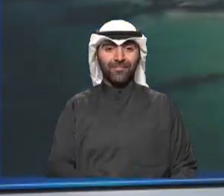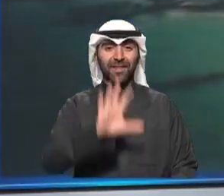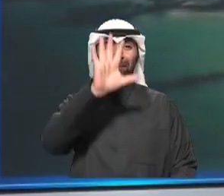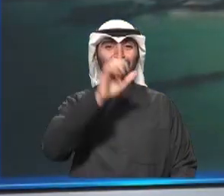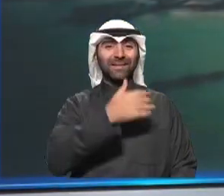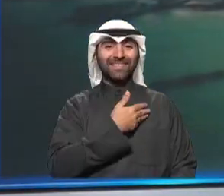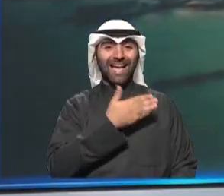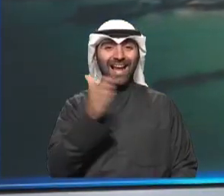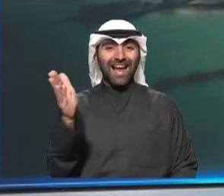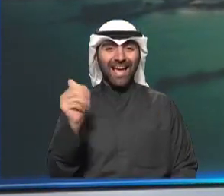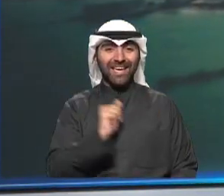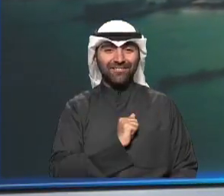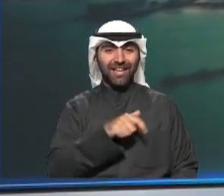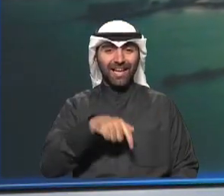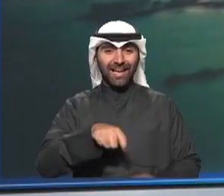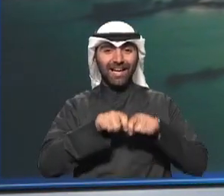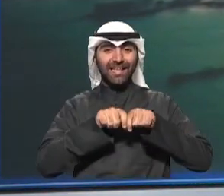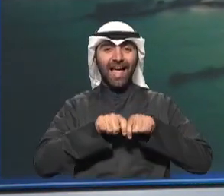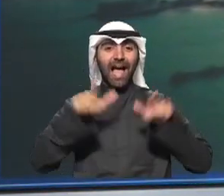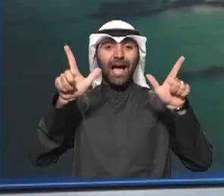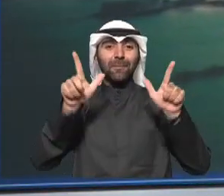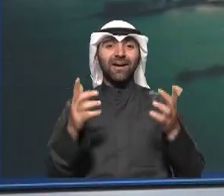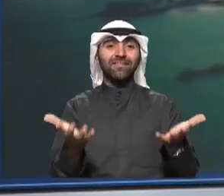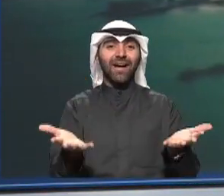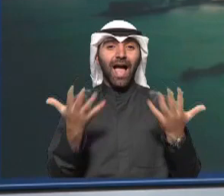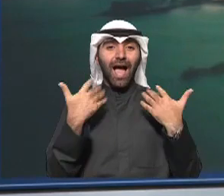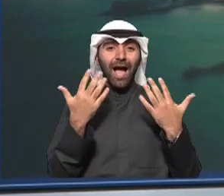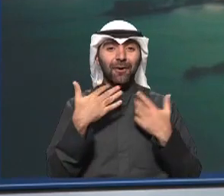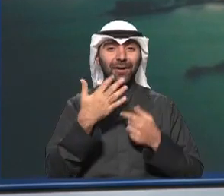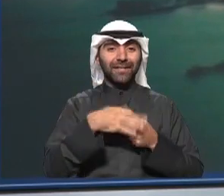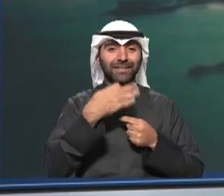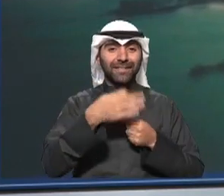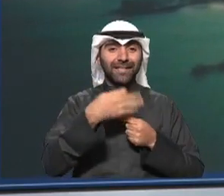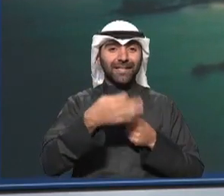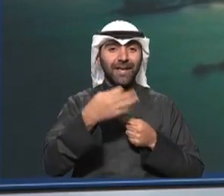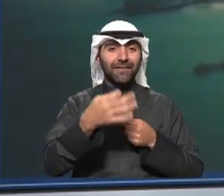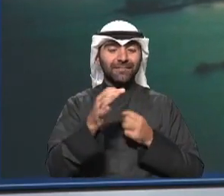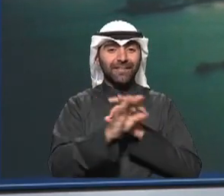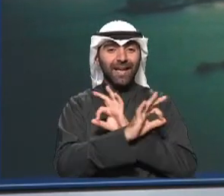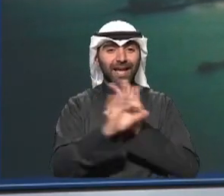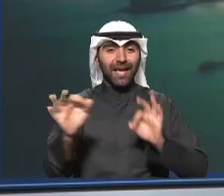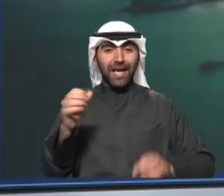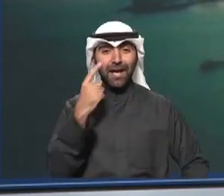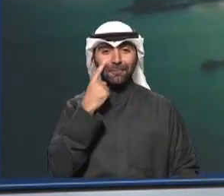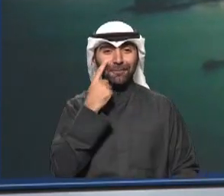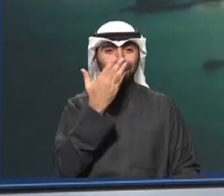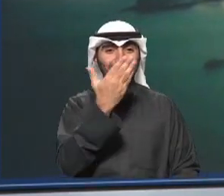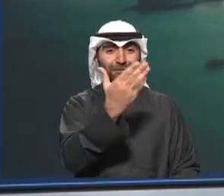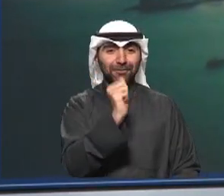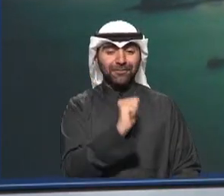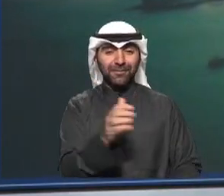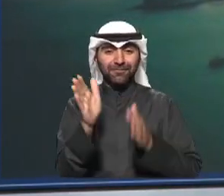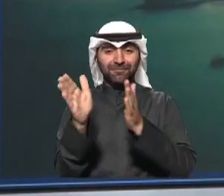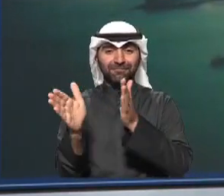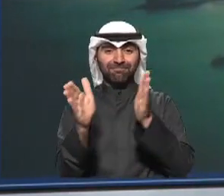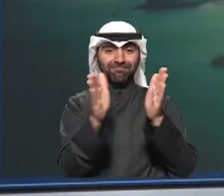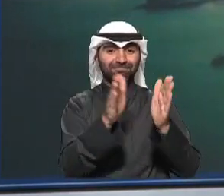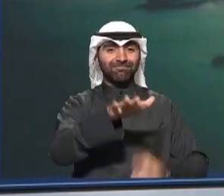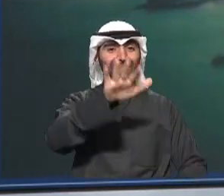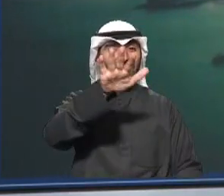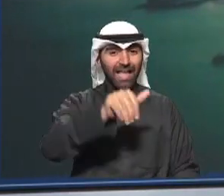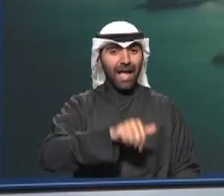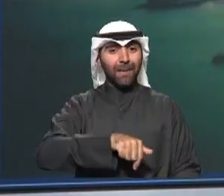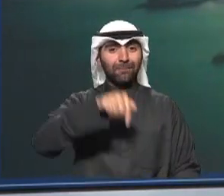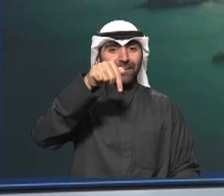مسي عليكم بالخير أعزائي المشاهدين. بالنسبة لسؤال الزميل منور، الأجواء دافية خلال فترة النهار وتصل درجات الحرارة خلال